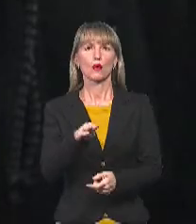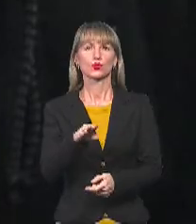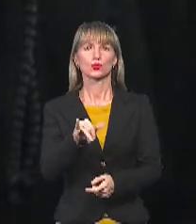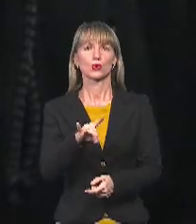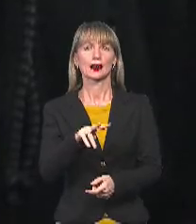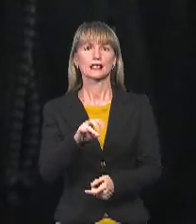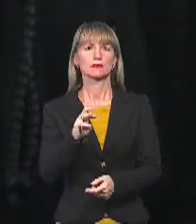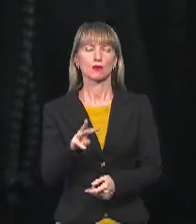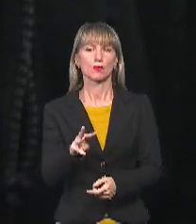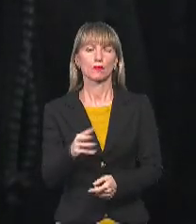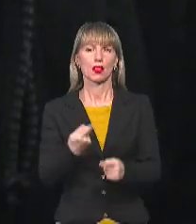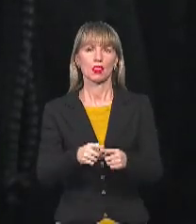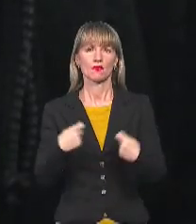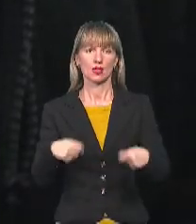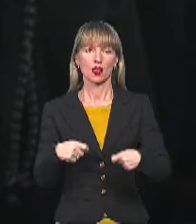ярмарку.